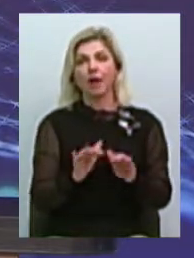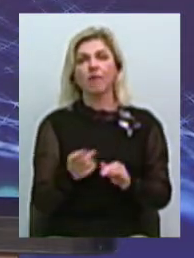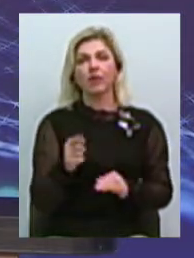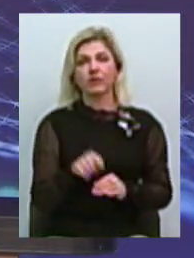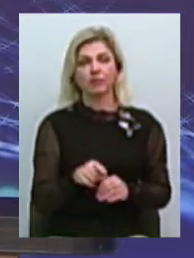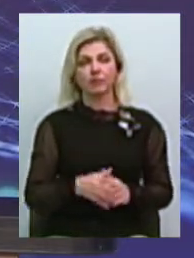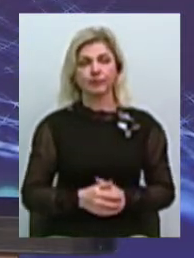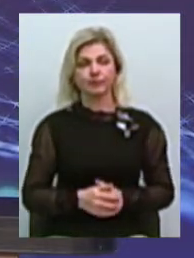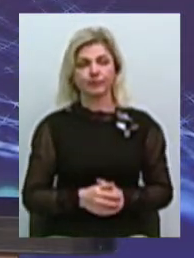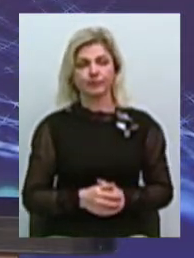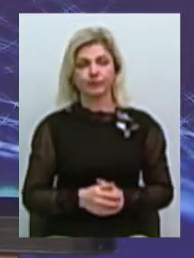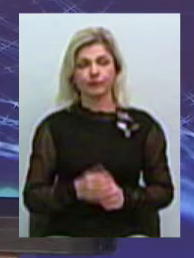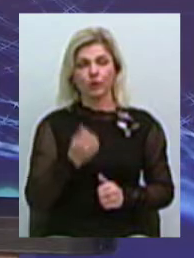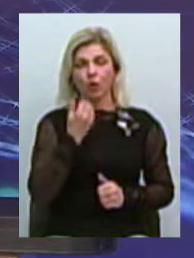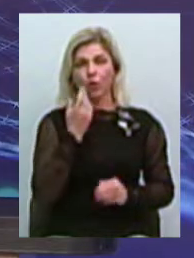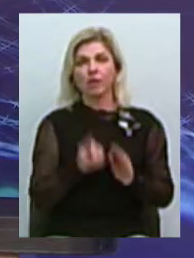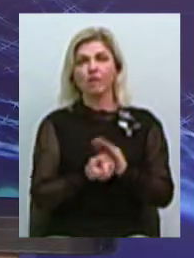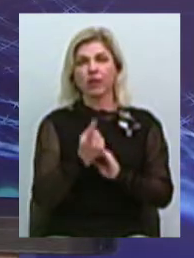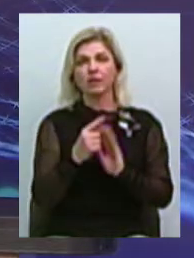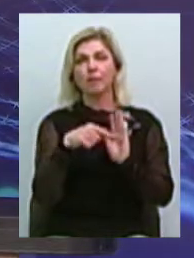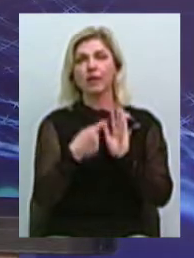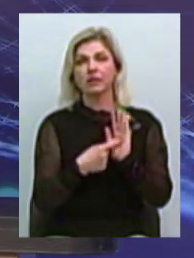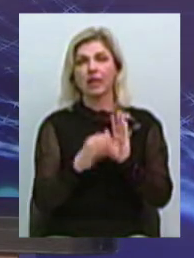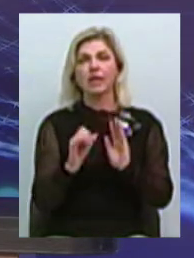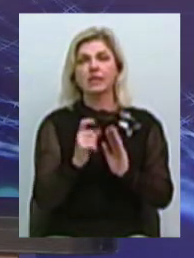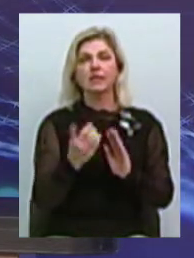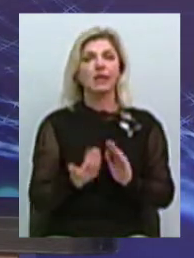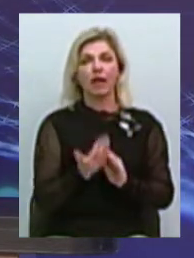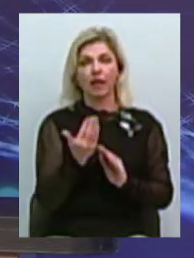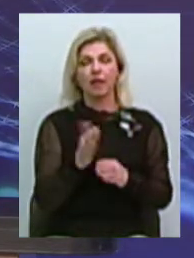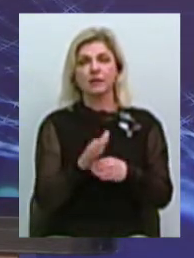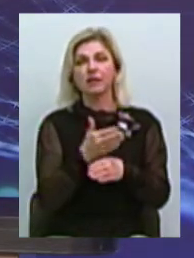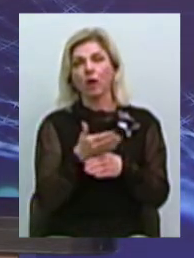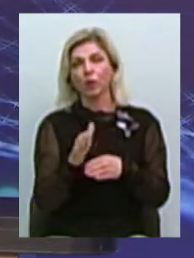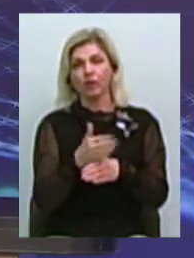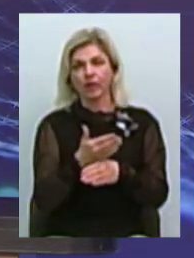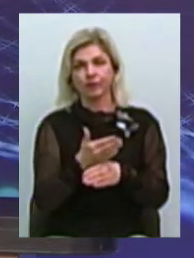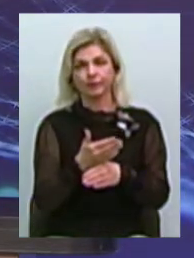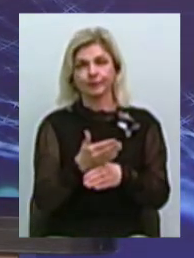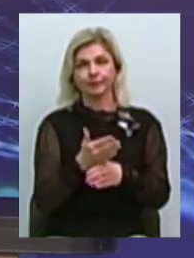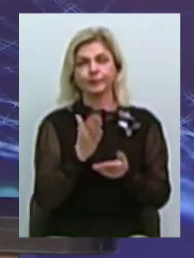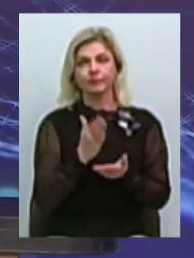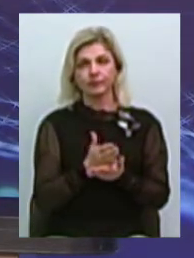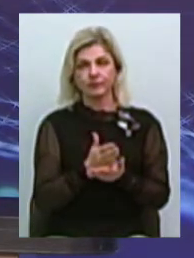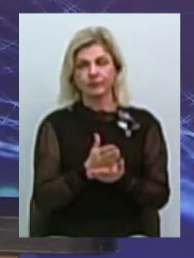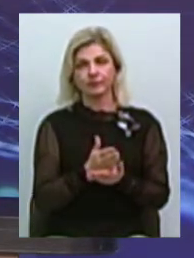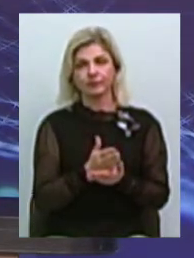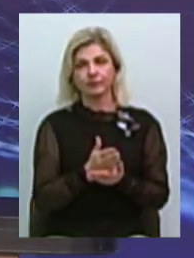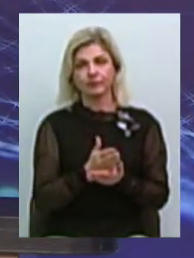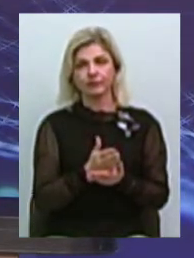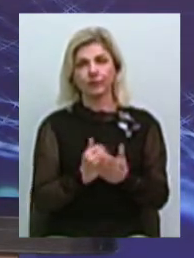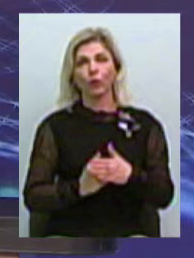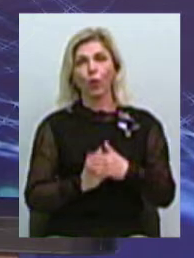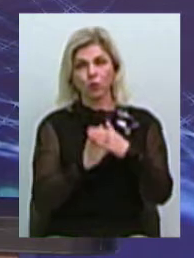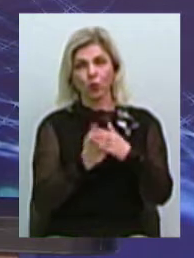що коли виникає питання, із яких складових, які складові є от,